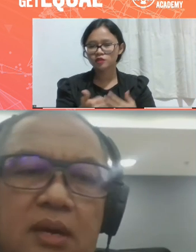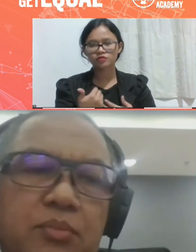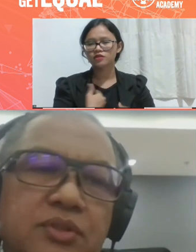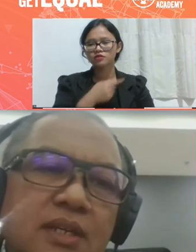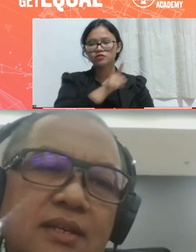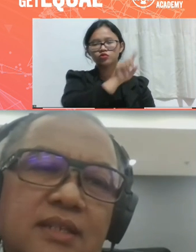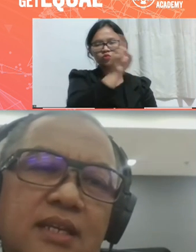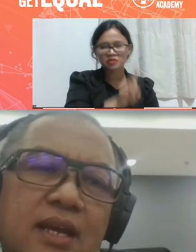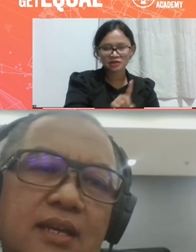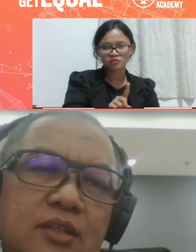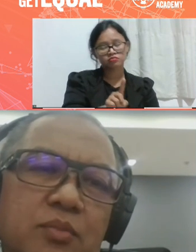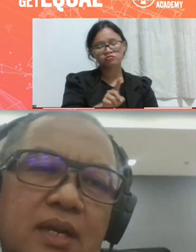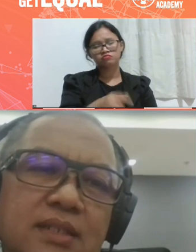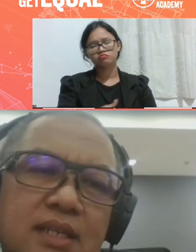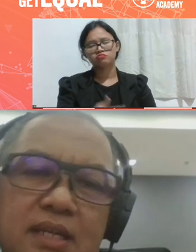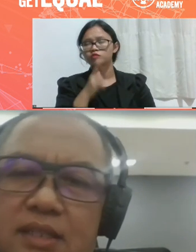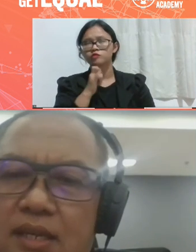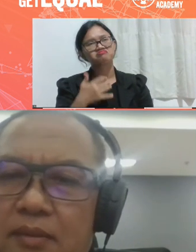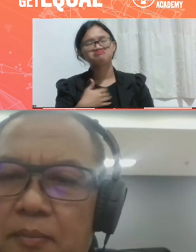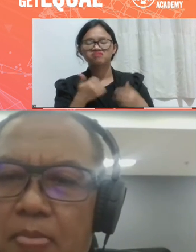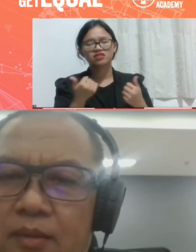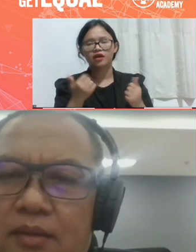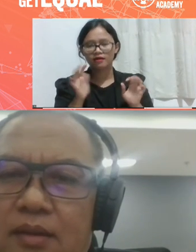dia dihapus. Saya kira itu, Mbak.